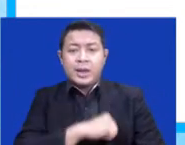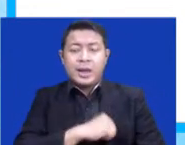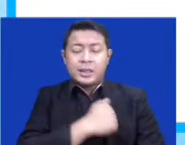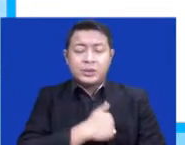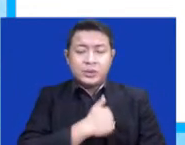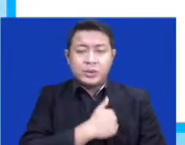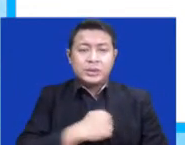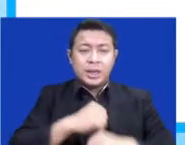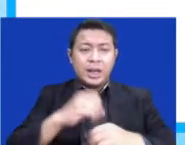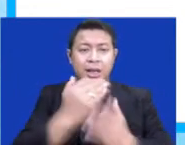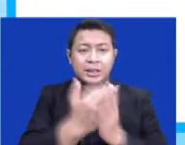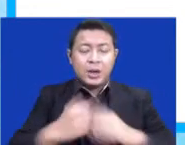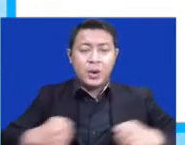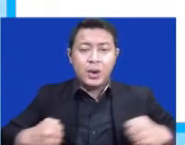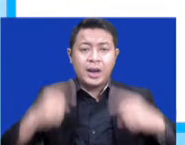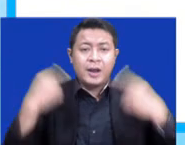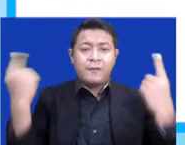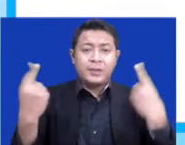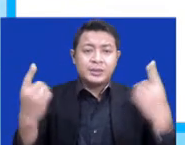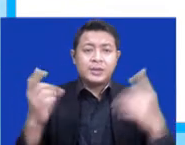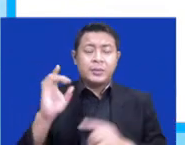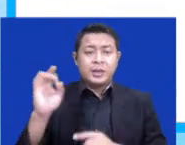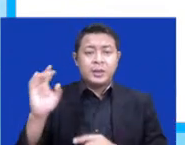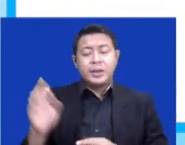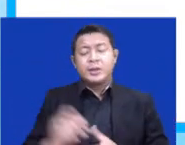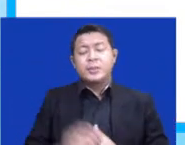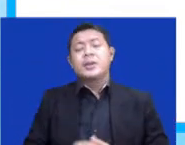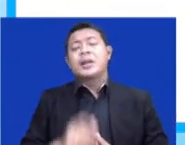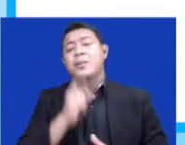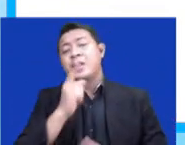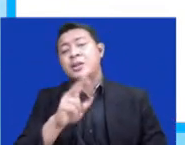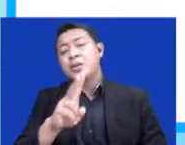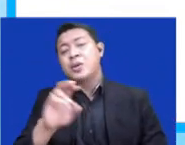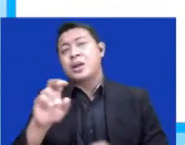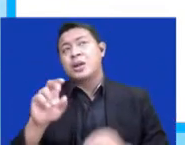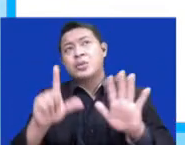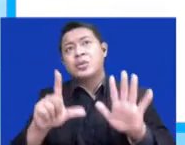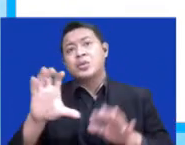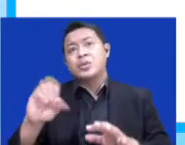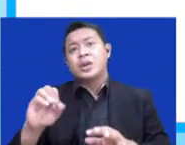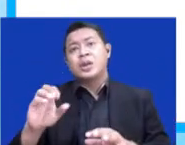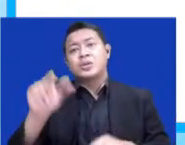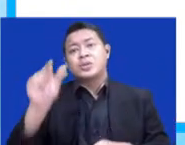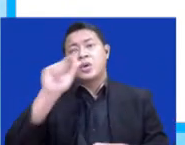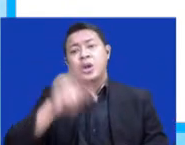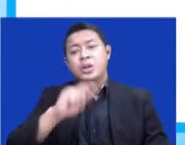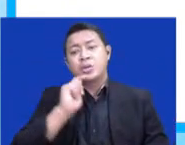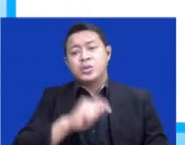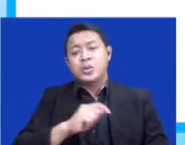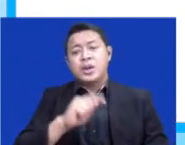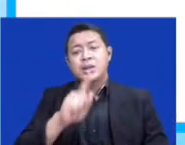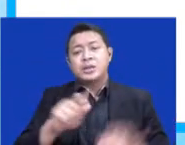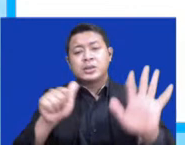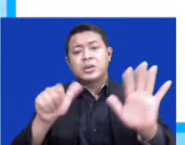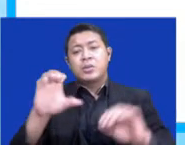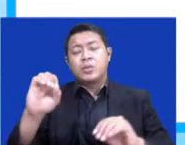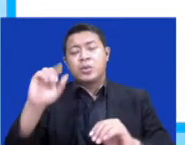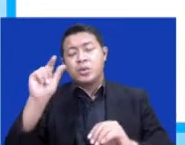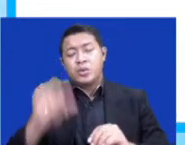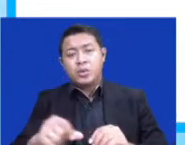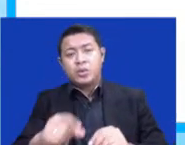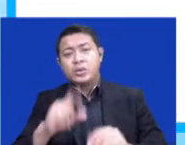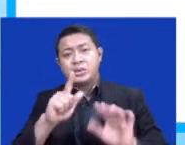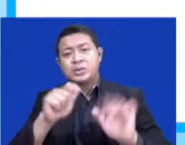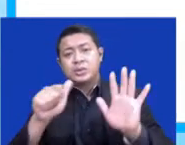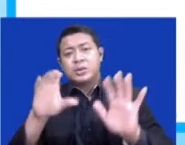dan festival dan lain-lainnya. Kemudian melatih 2.700 orang tua, 160 guru, 160 tenaga